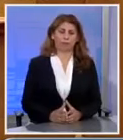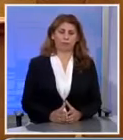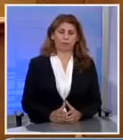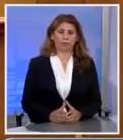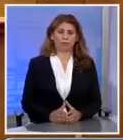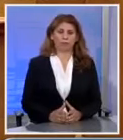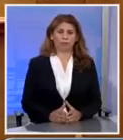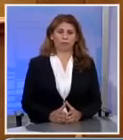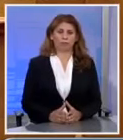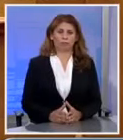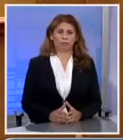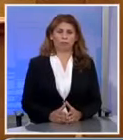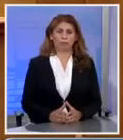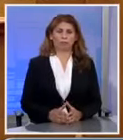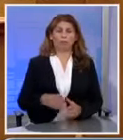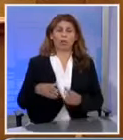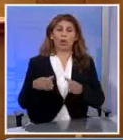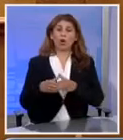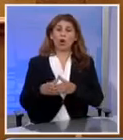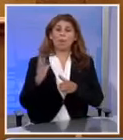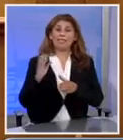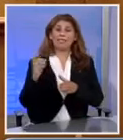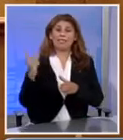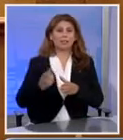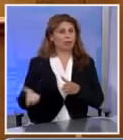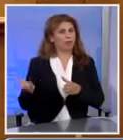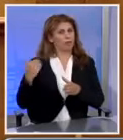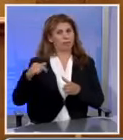Κόμματα του 40% δεν υπάρχουν σήμερα.